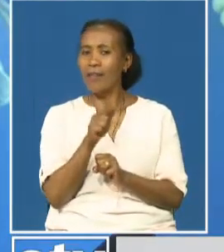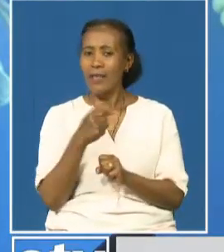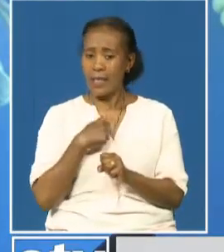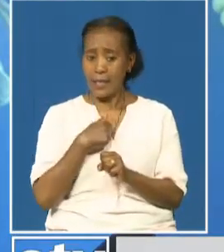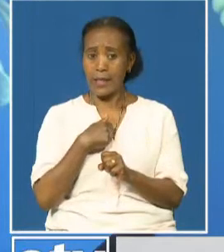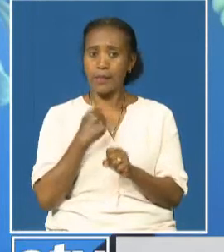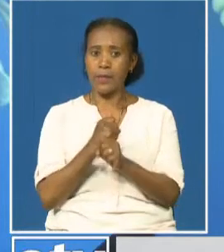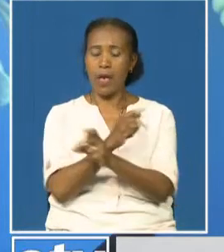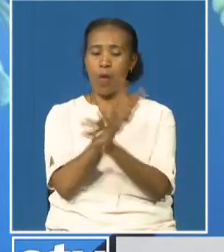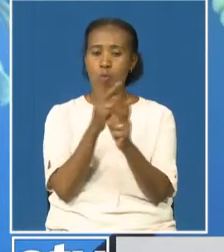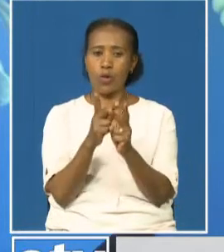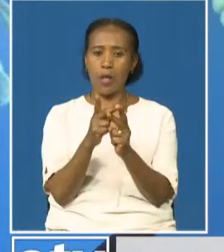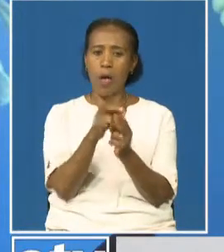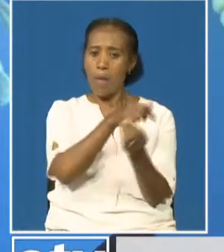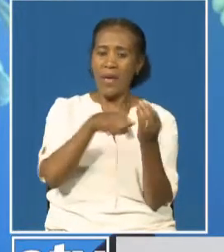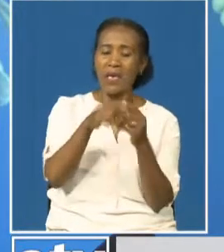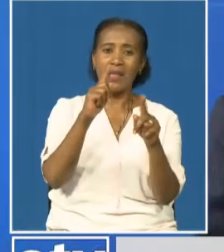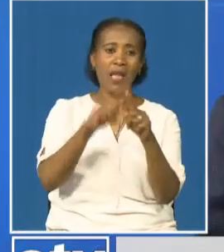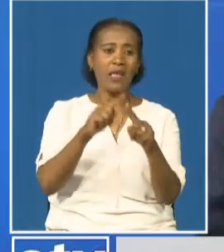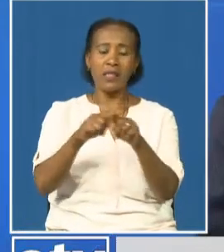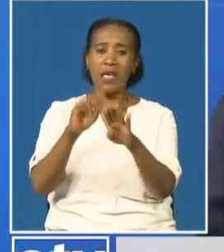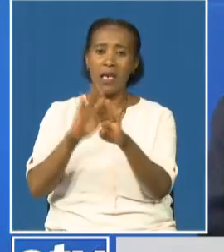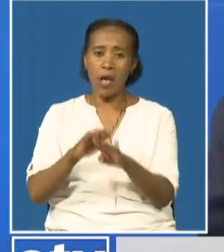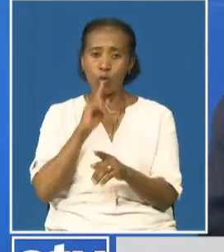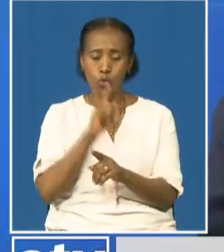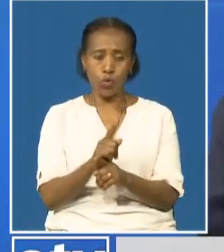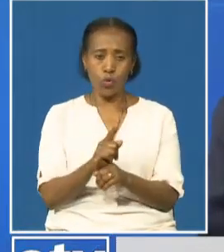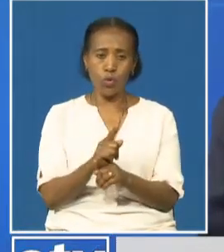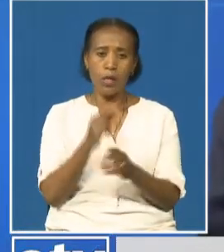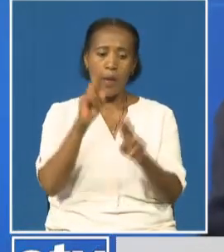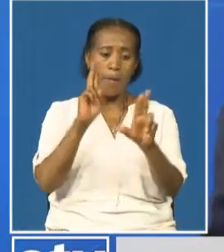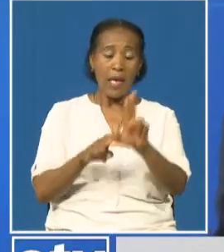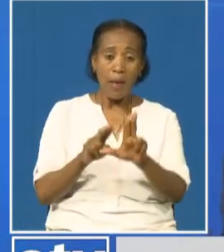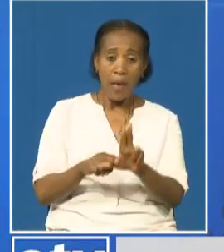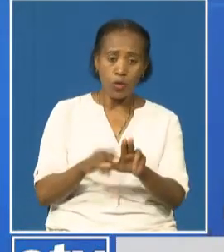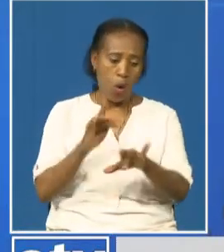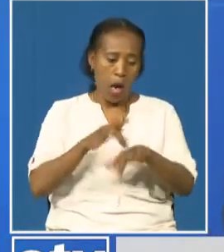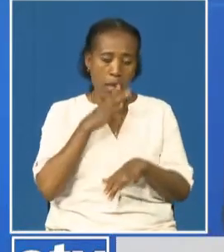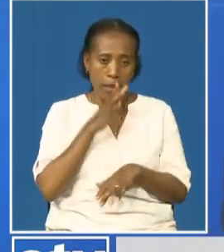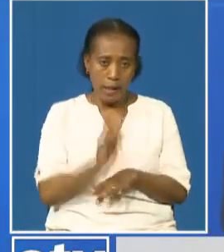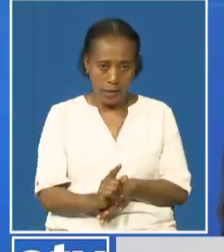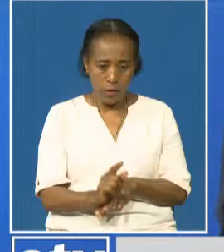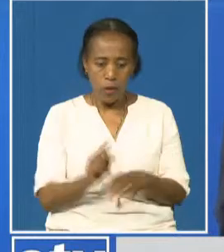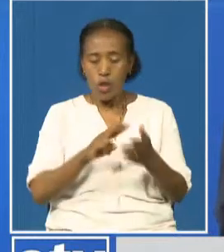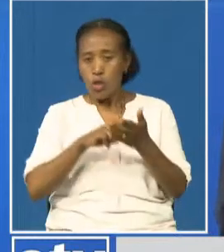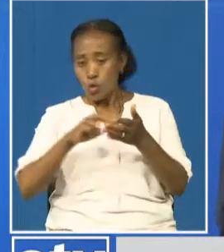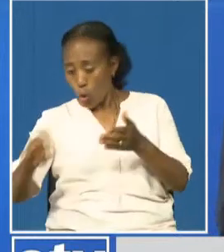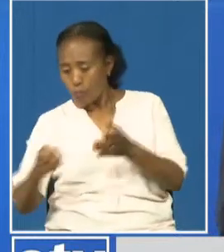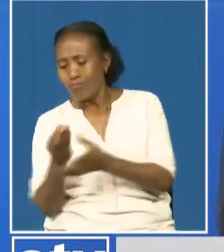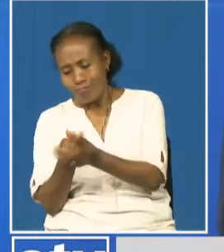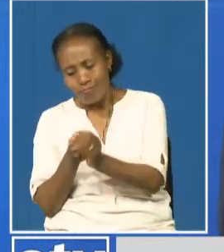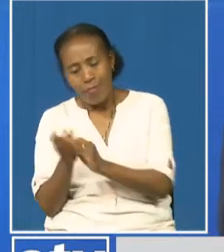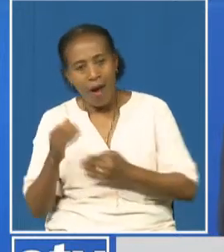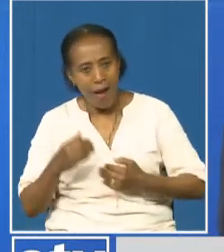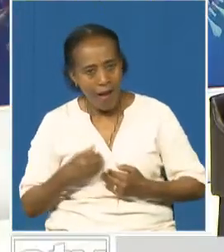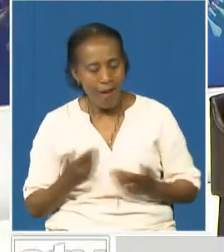እኔም ያው ስራ ቦታ በየመንገዱ በየታክሲ ላይ ሲሄድ ያው ታክሲዎቹን አልነካም፣ የመቀመጫዎቹን ምናምን አልነካም። ስወጣ ስወርድ እታጠባለሁ።